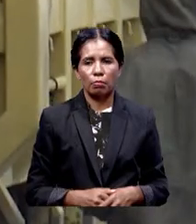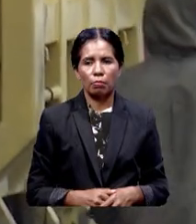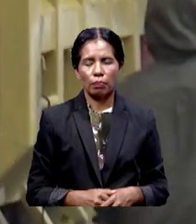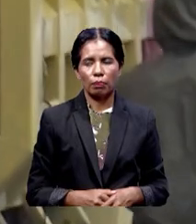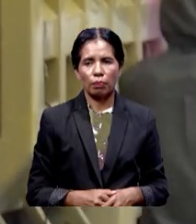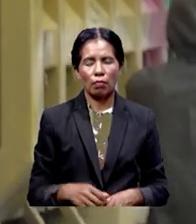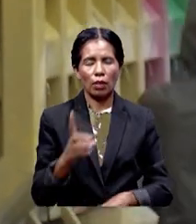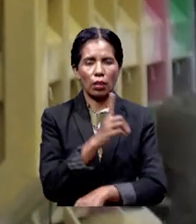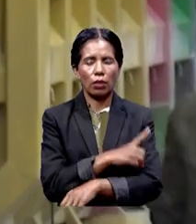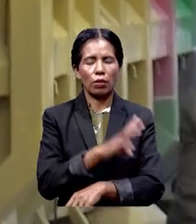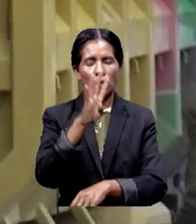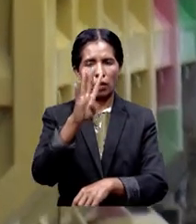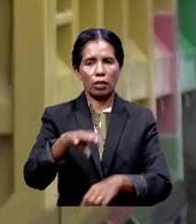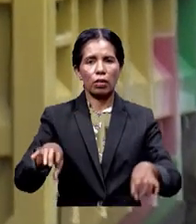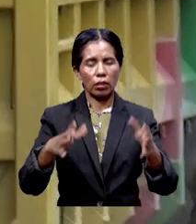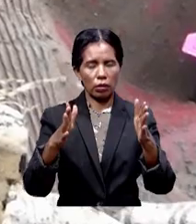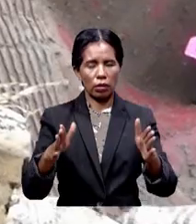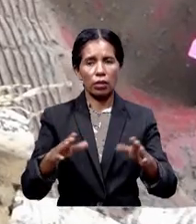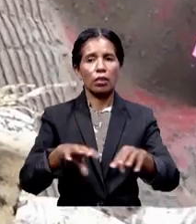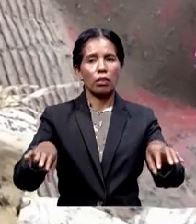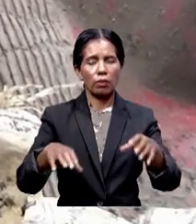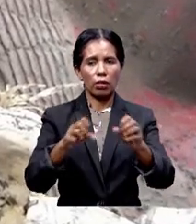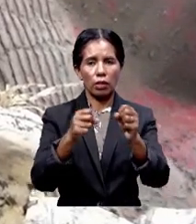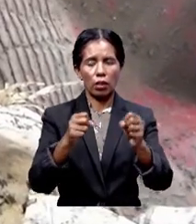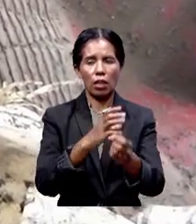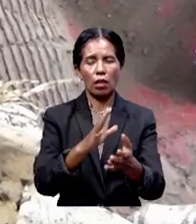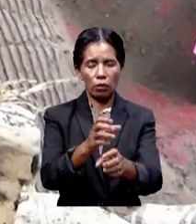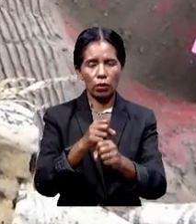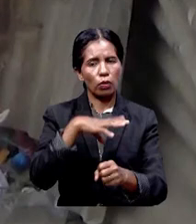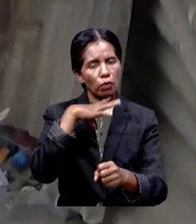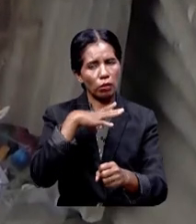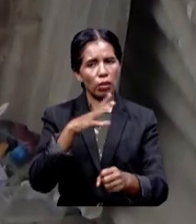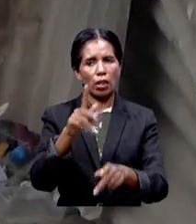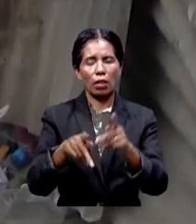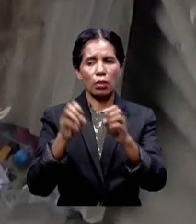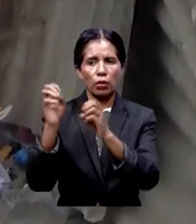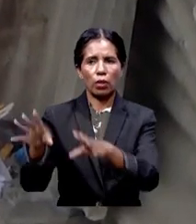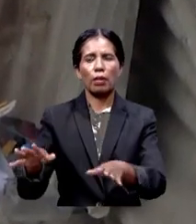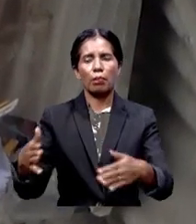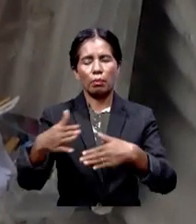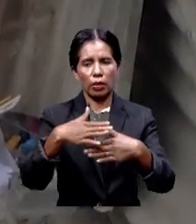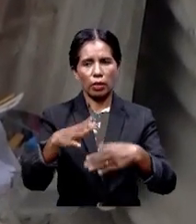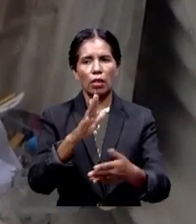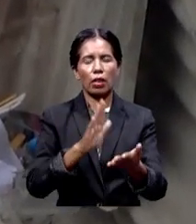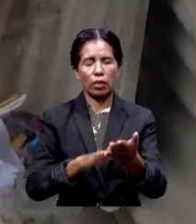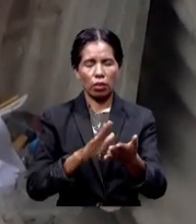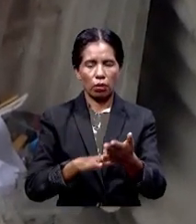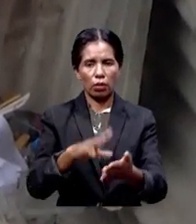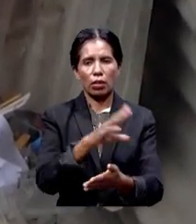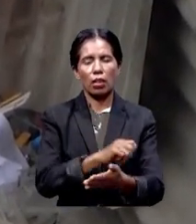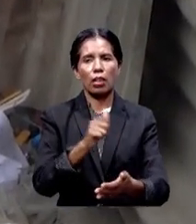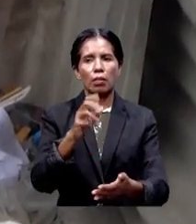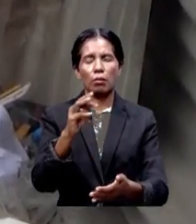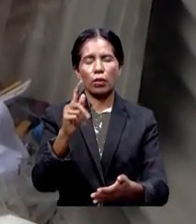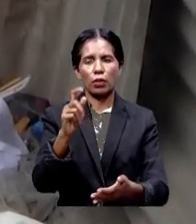Durante lorong hatona pessoal serviço saneamento município de Li, lahamos lisu nebe comunidade soe bese ki ha portang escola básica filial Aimutin,